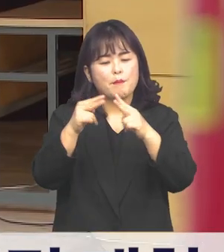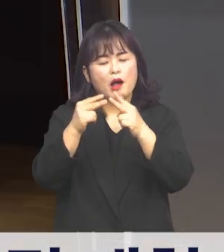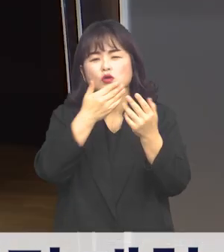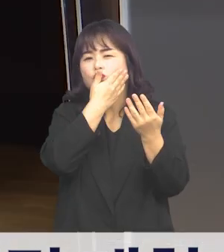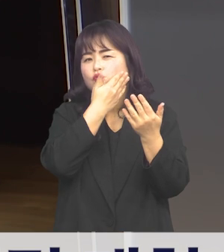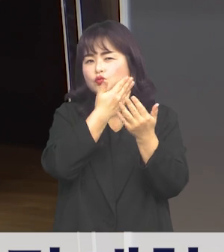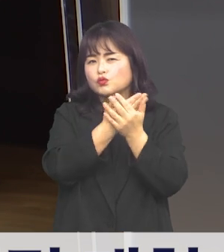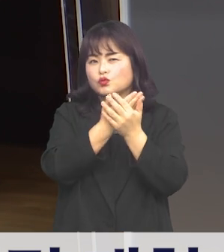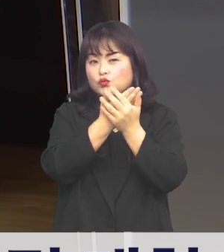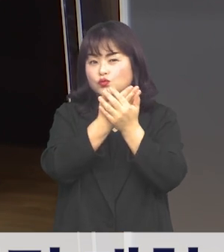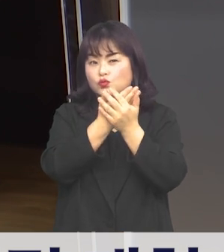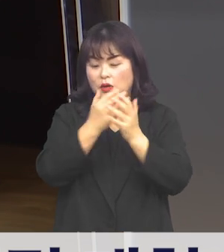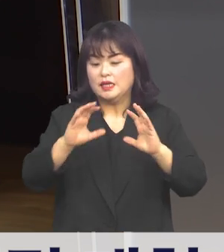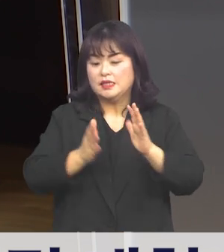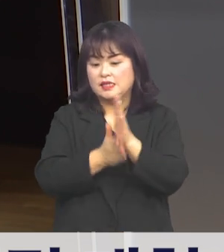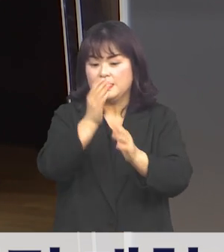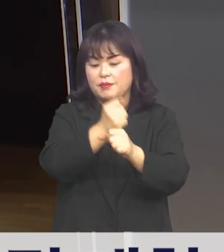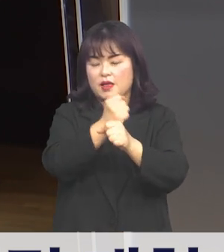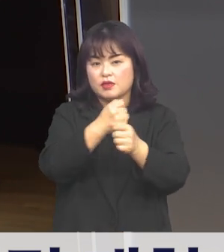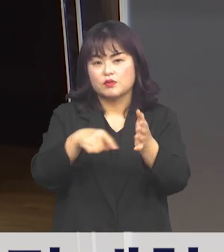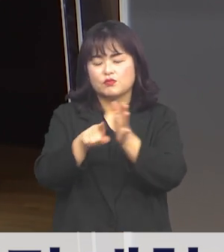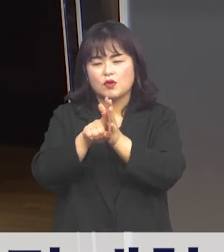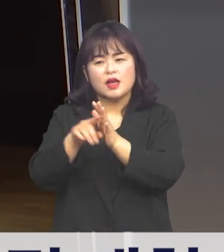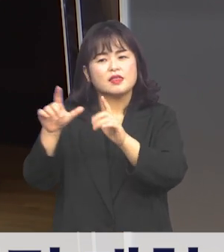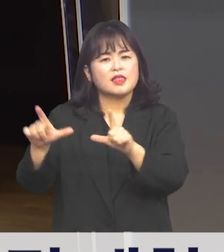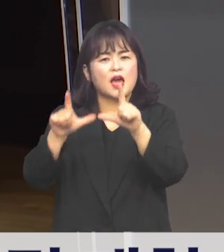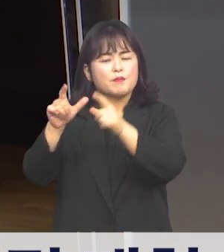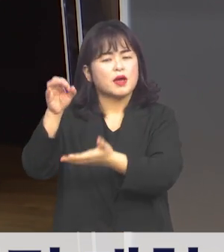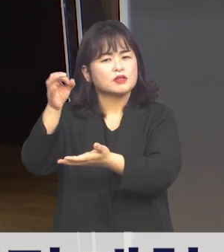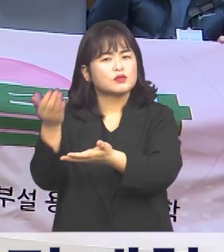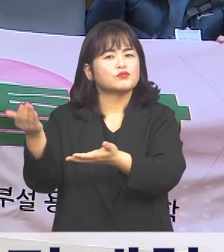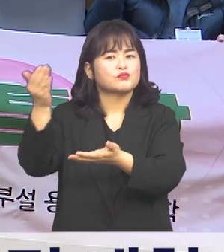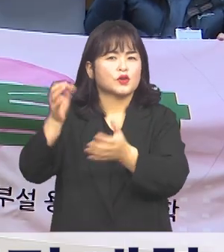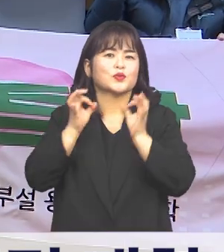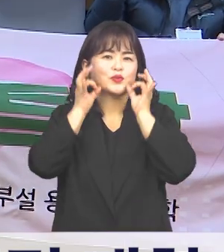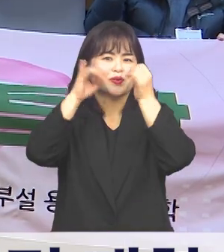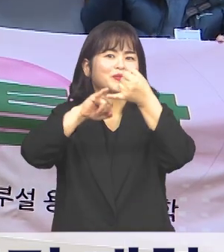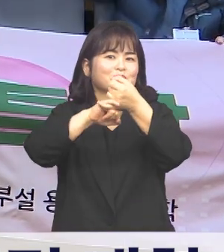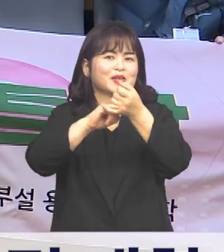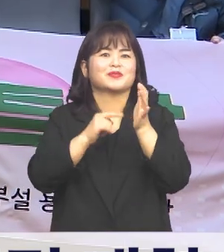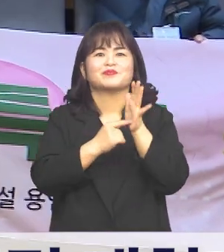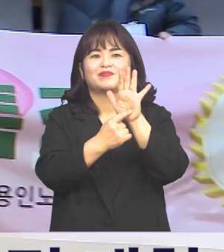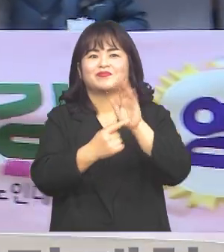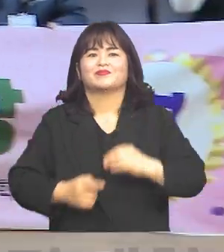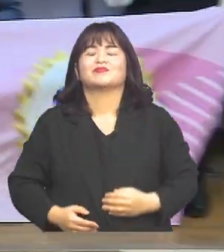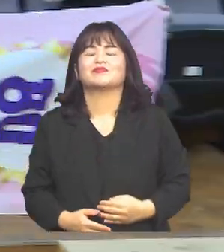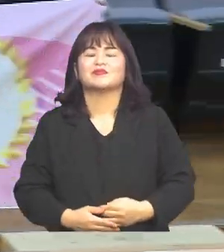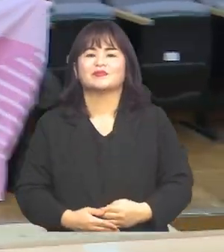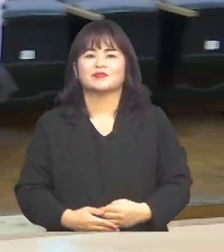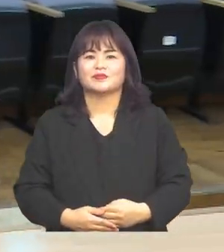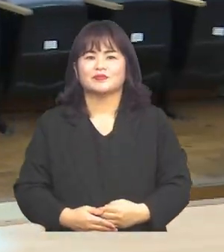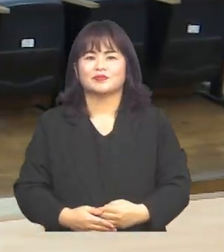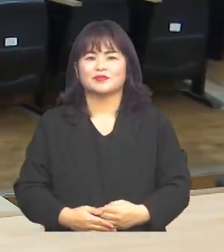용인특례시가 반도체 중심 도시로 도약하며 시민 삶의 질을 높이기 위해 더욱 노력하겠다고 밝혔습니다.